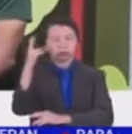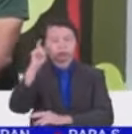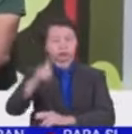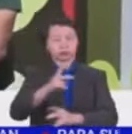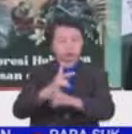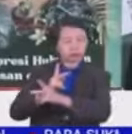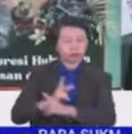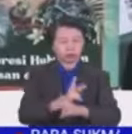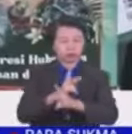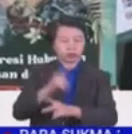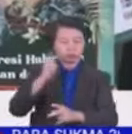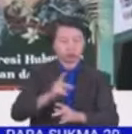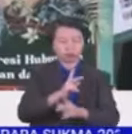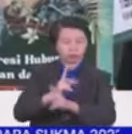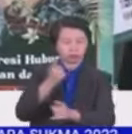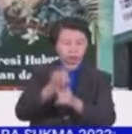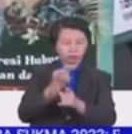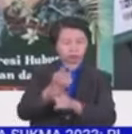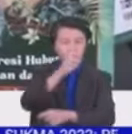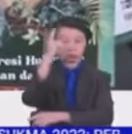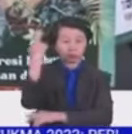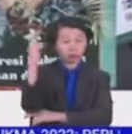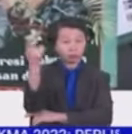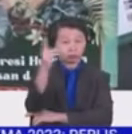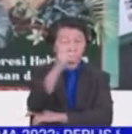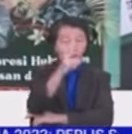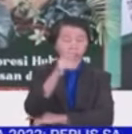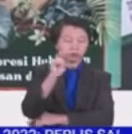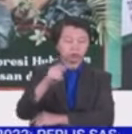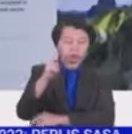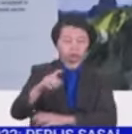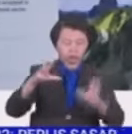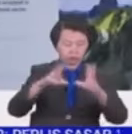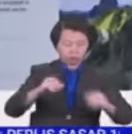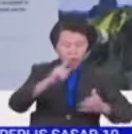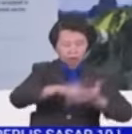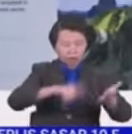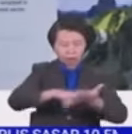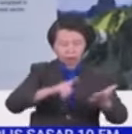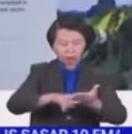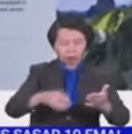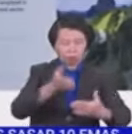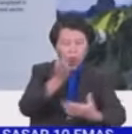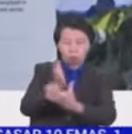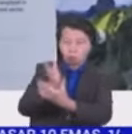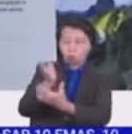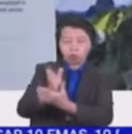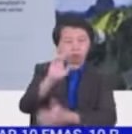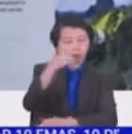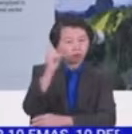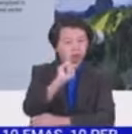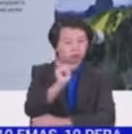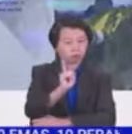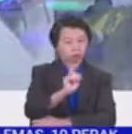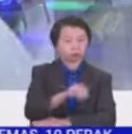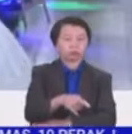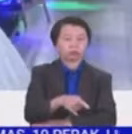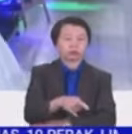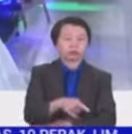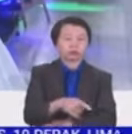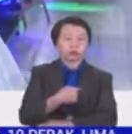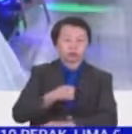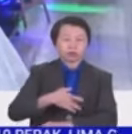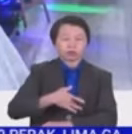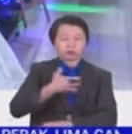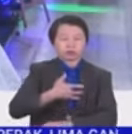perlu dijaga, perlu dipelihara dan kita perlu menangani segala ancaman kepada biodiversiti ini.